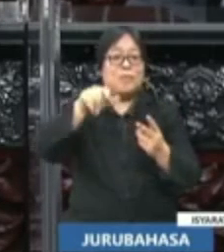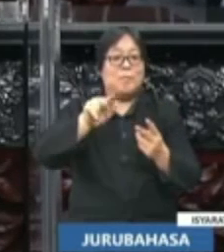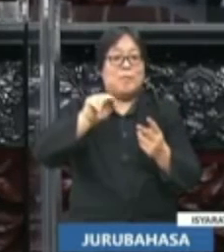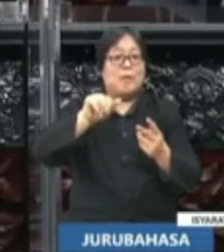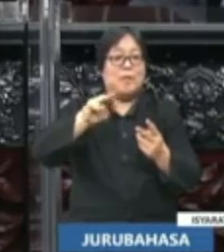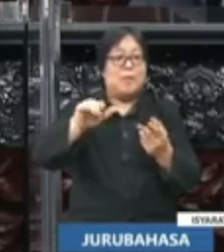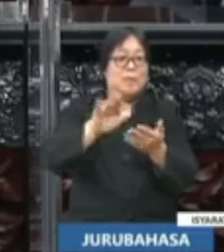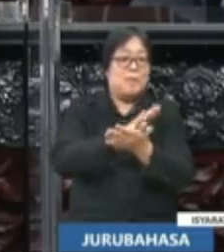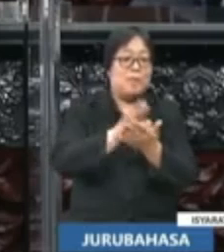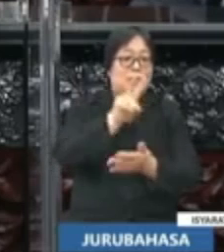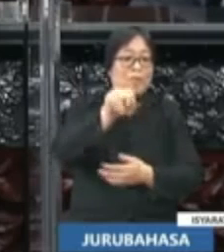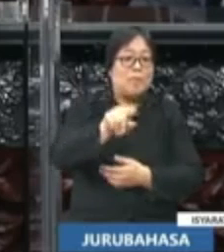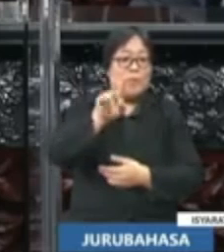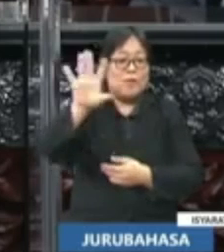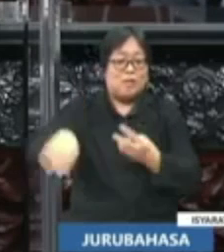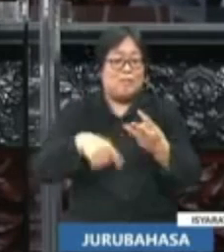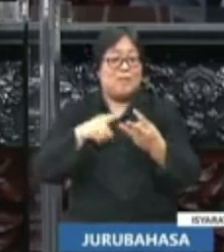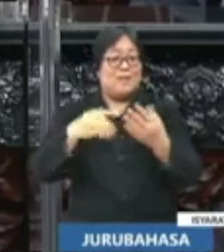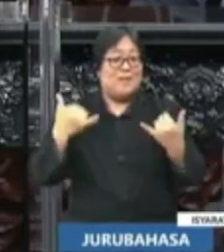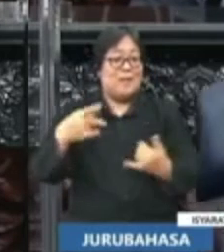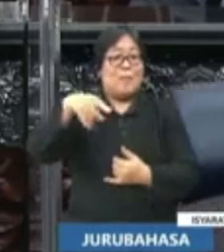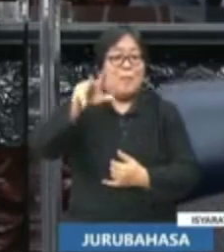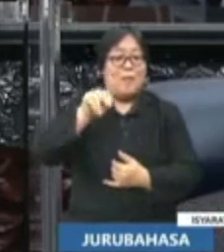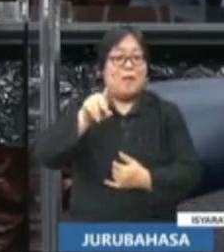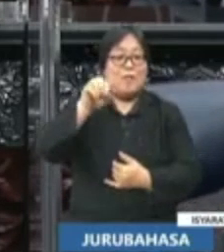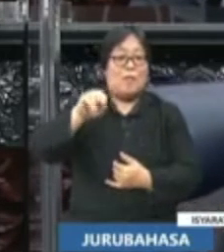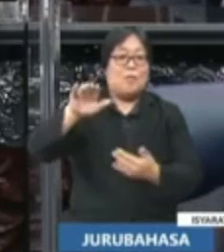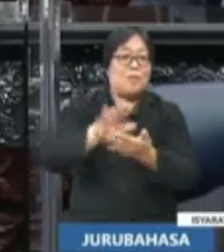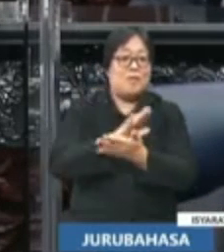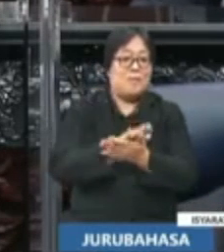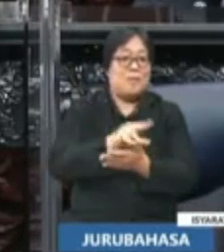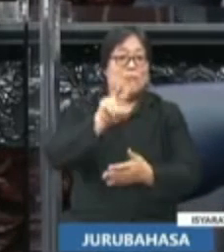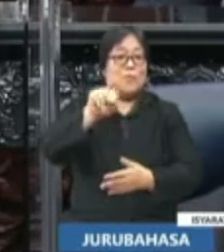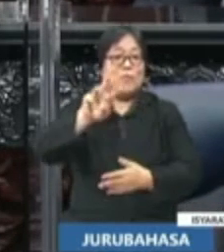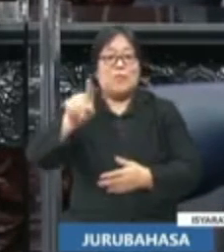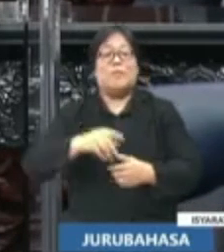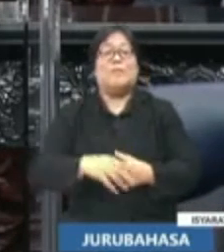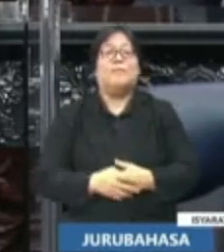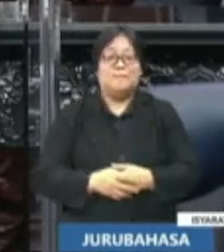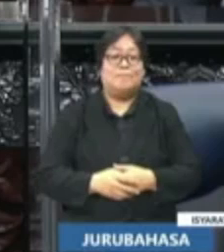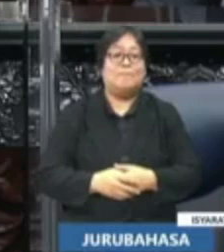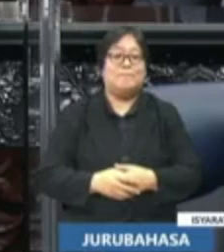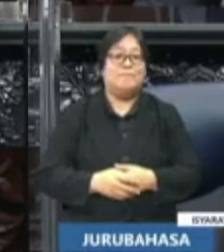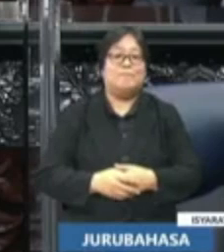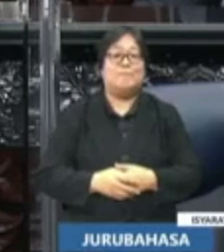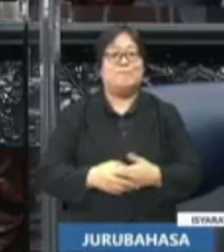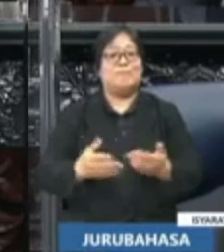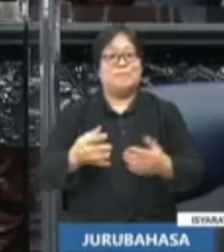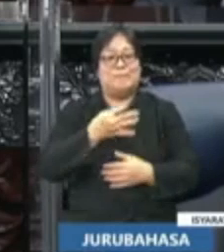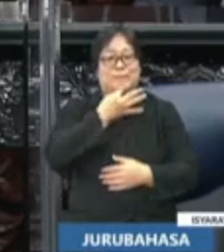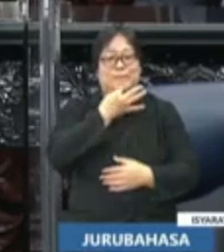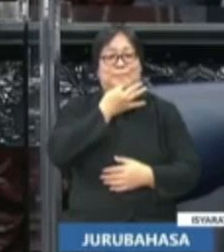Papers 2015 dan sekarang Pandora Papers 2021.